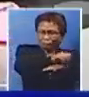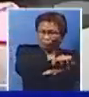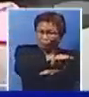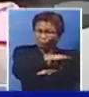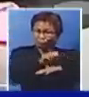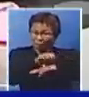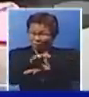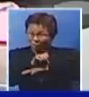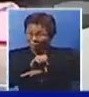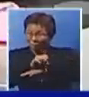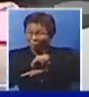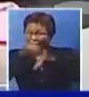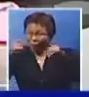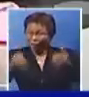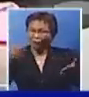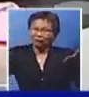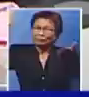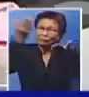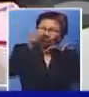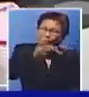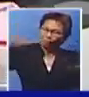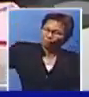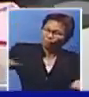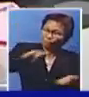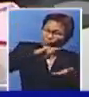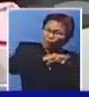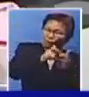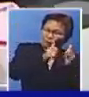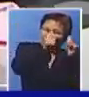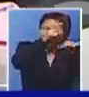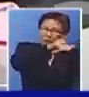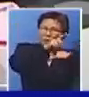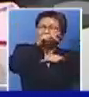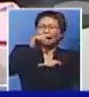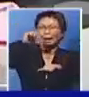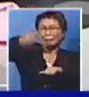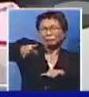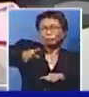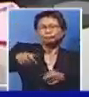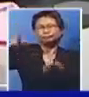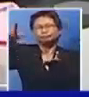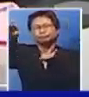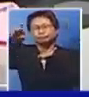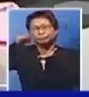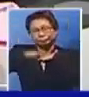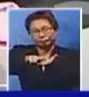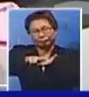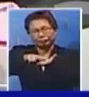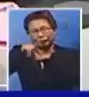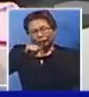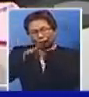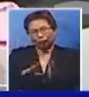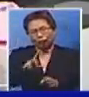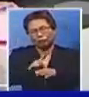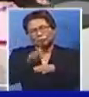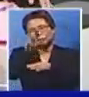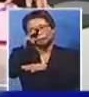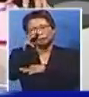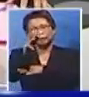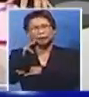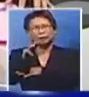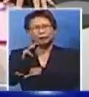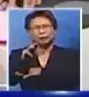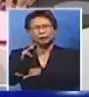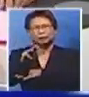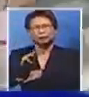bakal-bakal jemaah menjelang ketibaan kumpulan jemaah haji Malaysia pertama di Madinah esok. Laporan wartawan Fatih Hidayat Ghazali di Madinah Al-Munawarah.